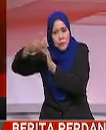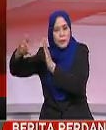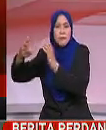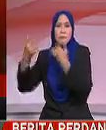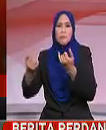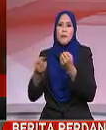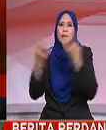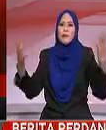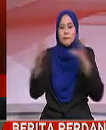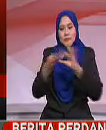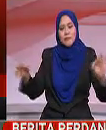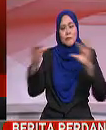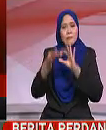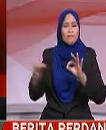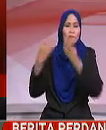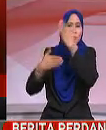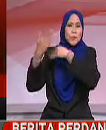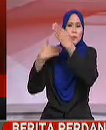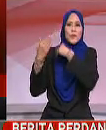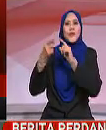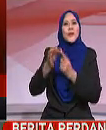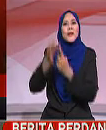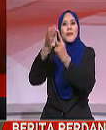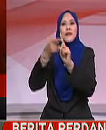filem mengenai kisah legenda terutamanya dari Sarawak.